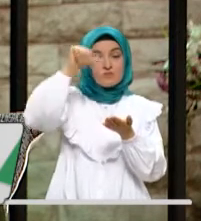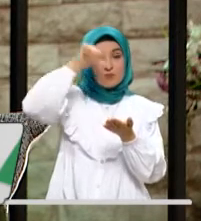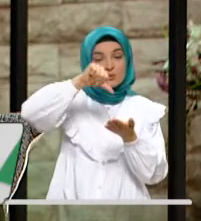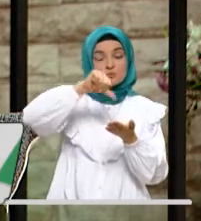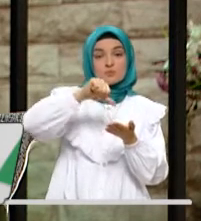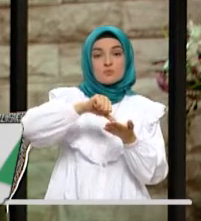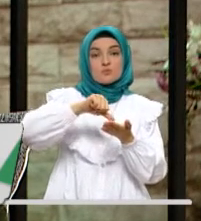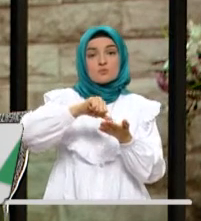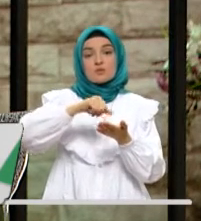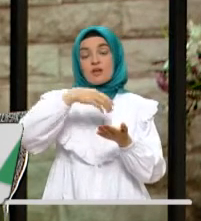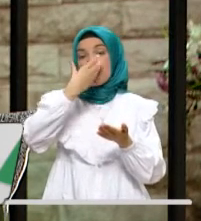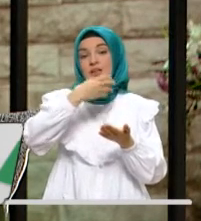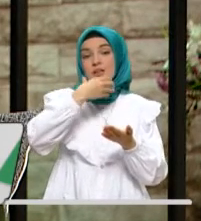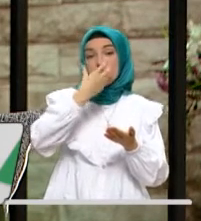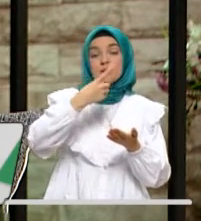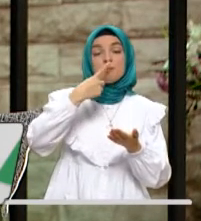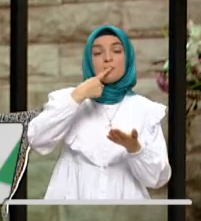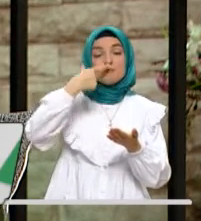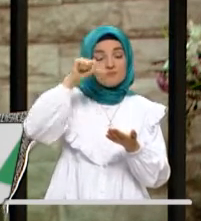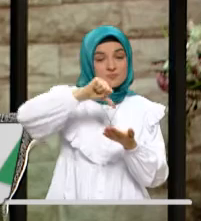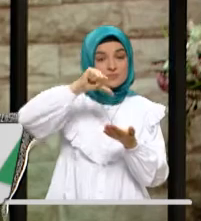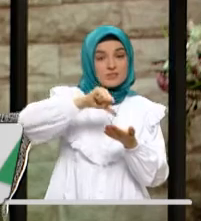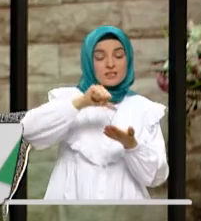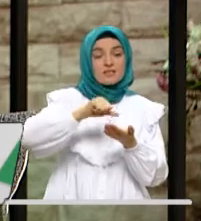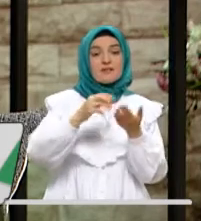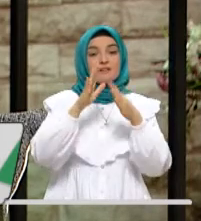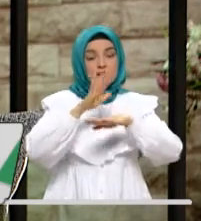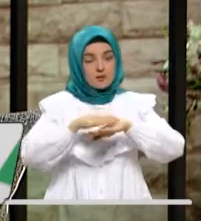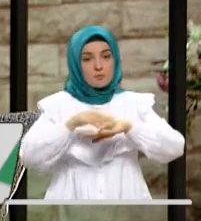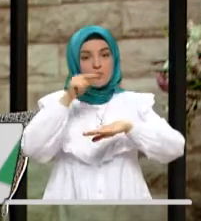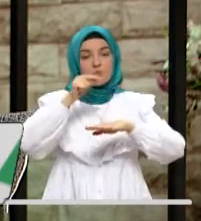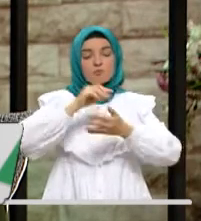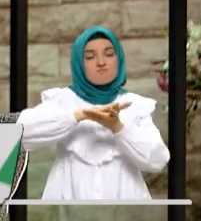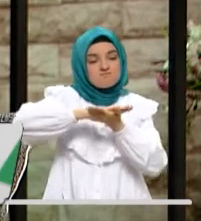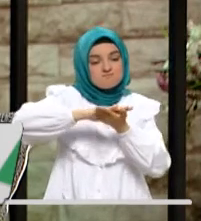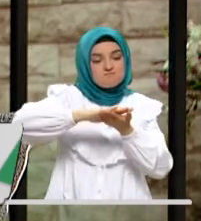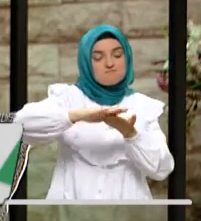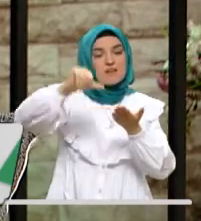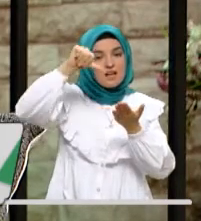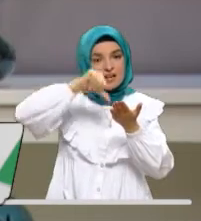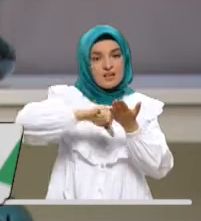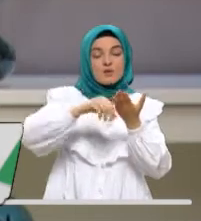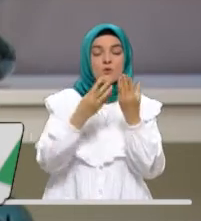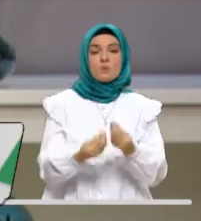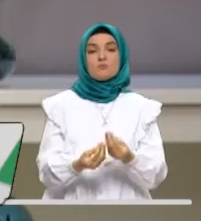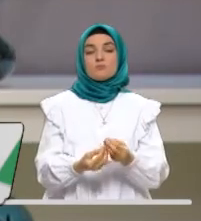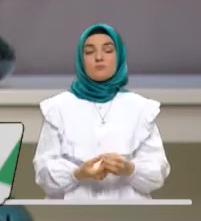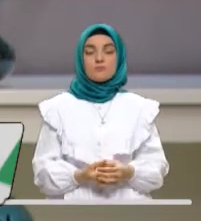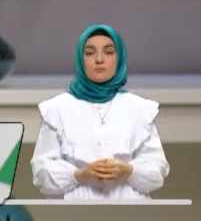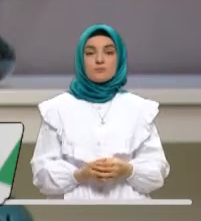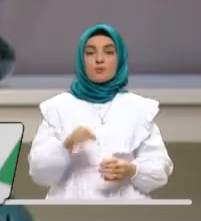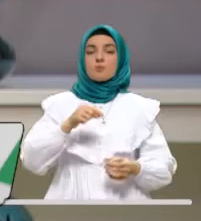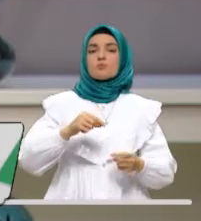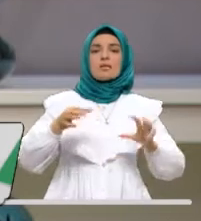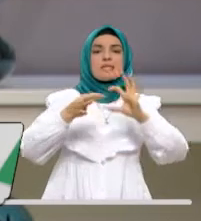azından sirkeli ve limon tozuyla yapıp en azından o tabakayı biraz daha azaltmış olur. Kudret Hanım, bu söylediğiniz şeyle ilgili